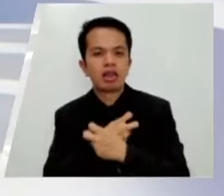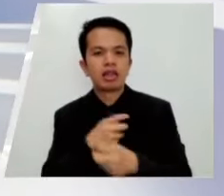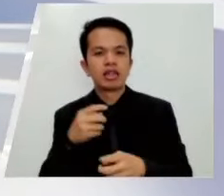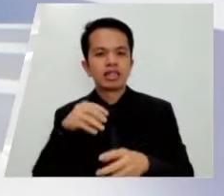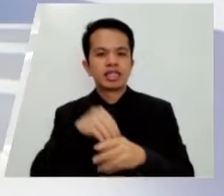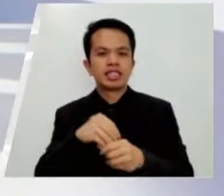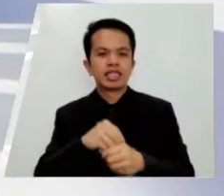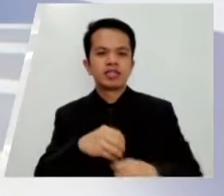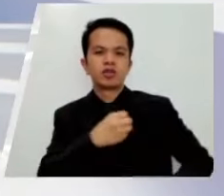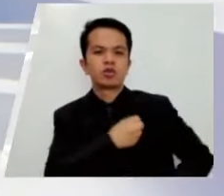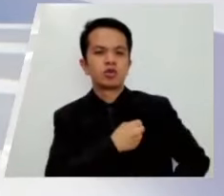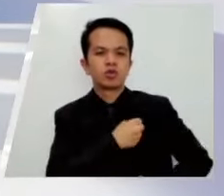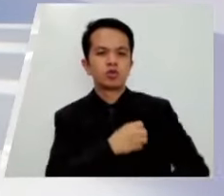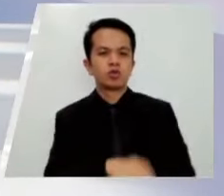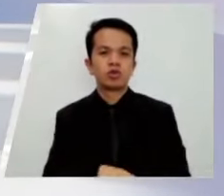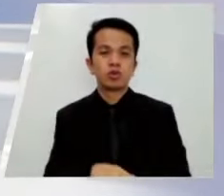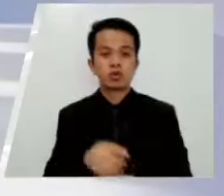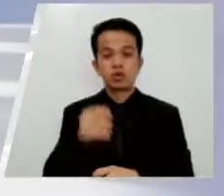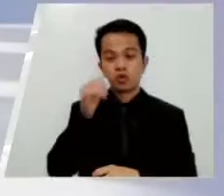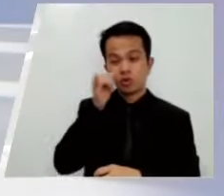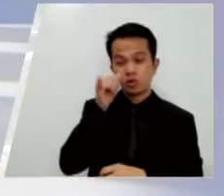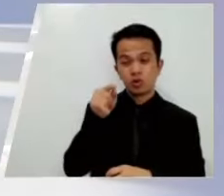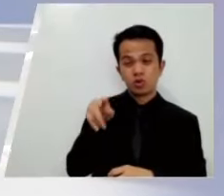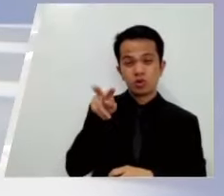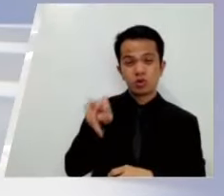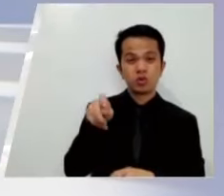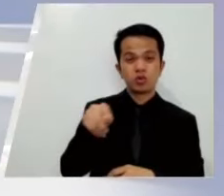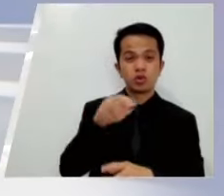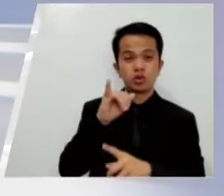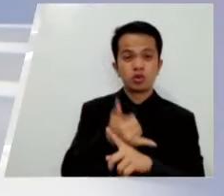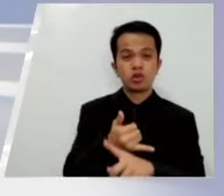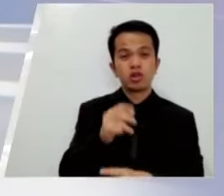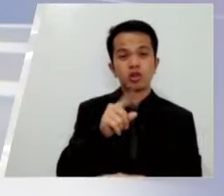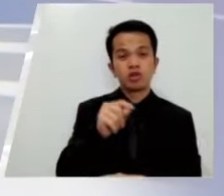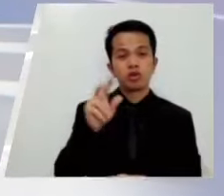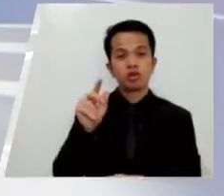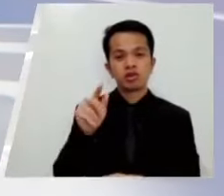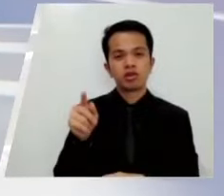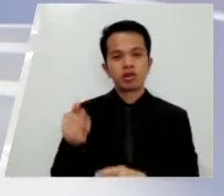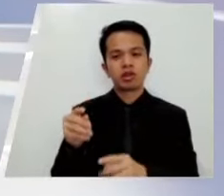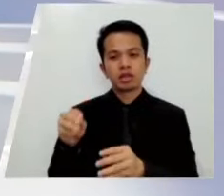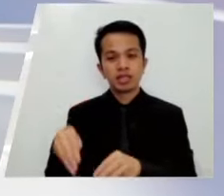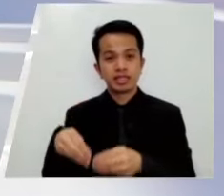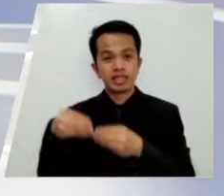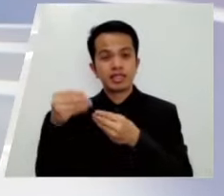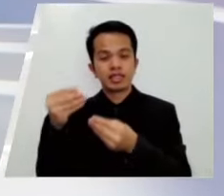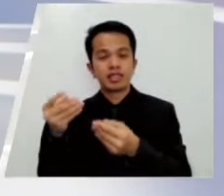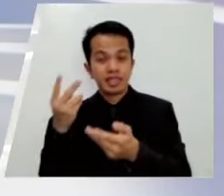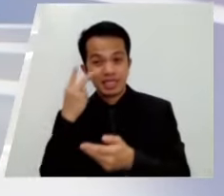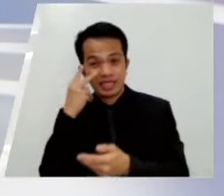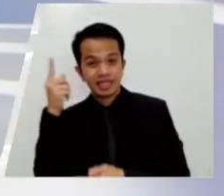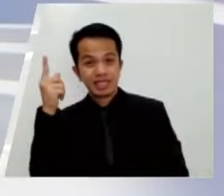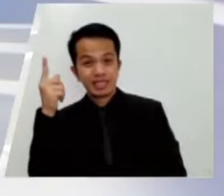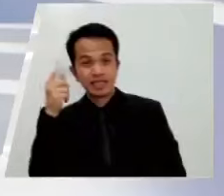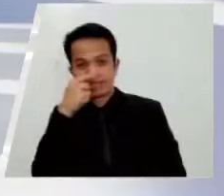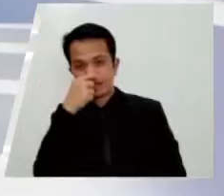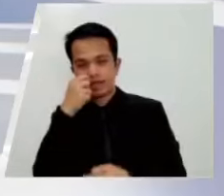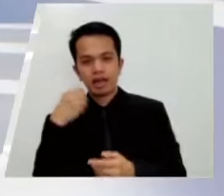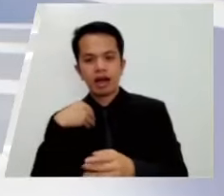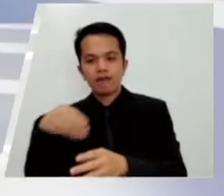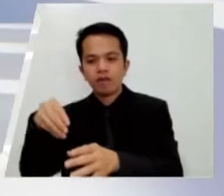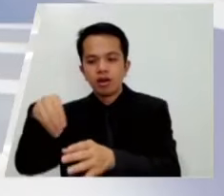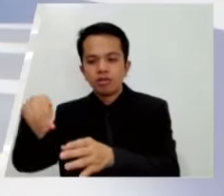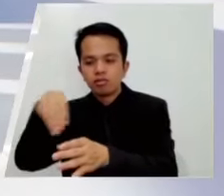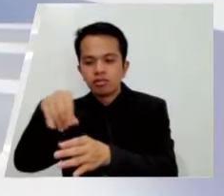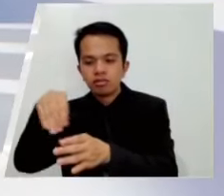Sa kuha ng CCTV noong July 2023 na ibinigay ng biktima sa mga pulis, makikita ang Pinay na nilalagyan ng bleach ang kanilang